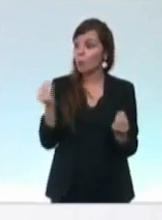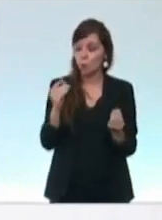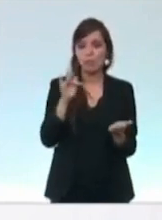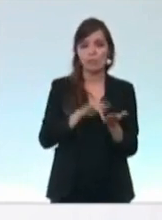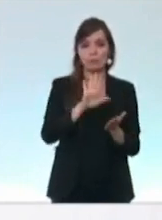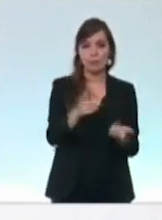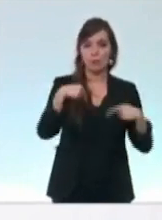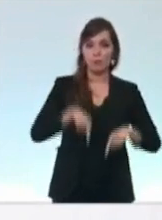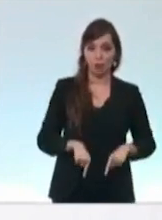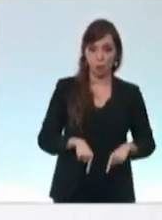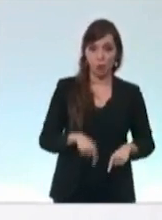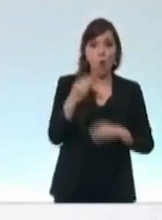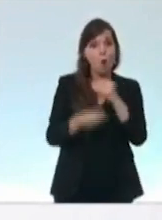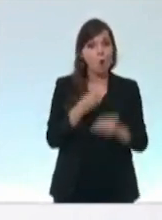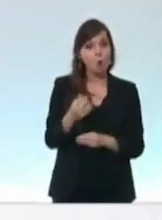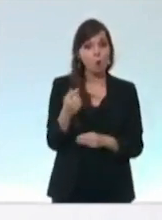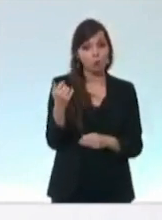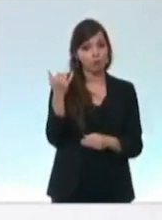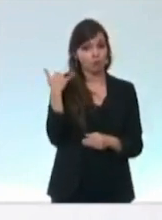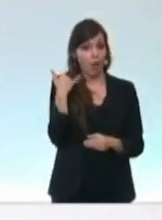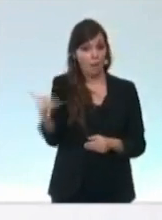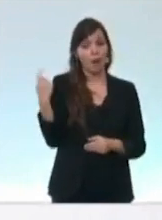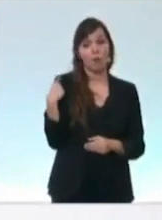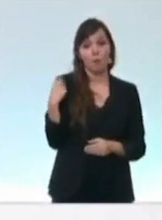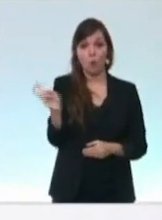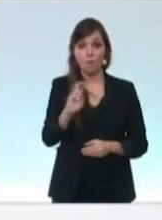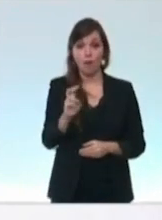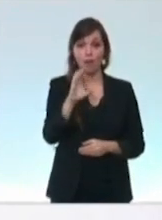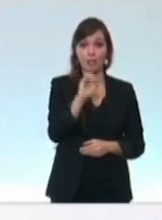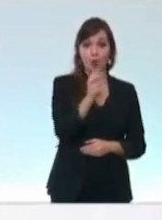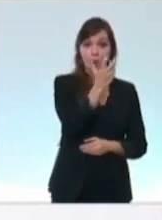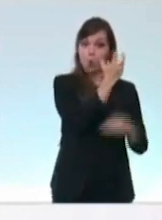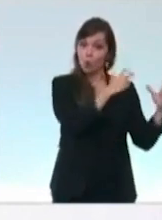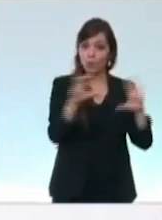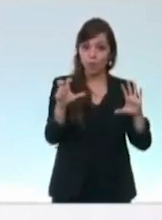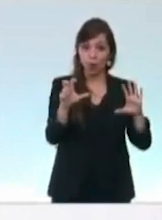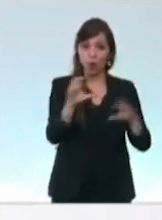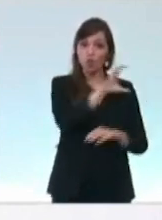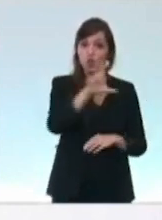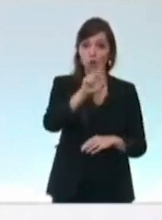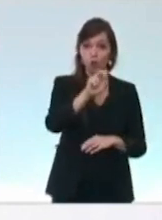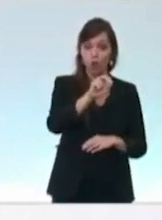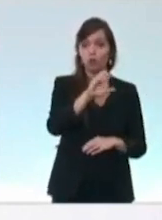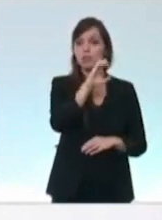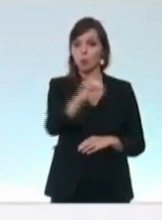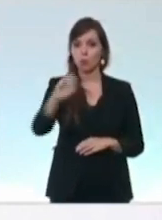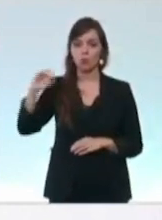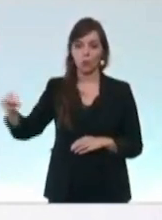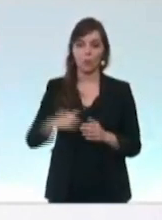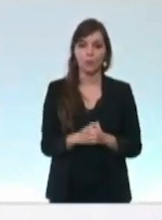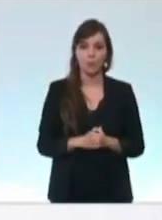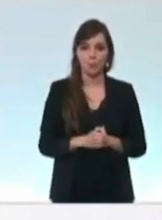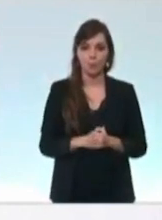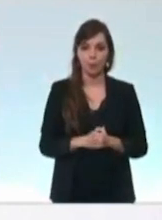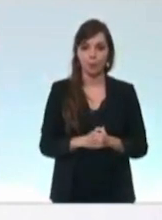ou en appelant le numéro vert 0 800 130 000 s'agit sein